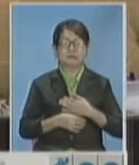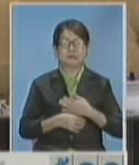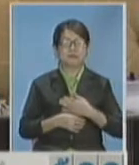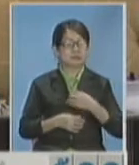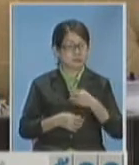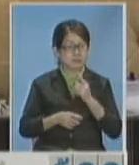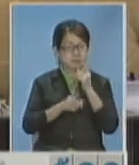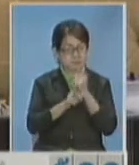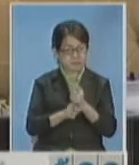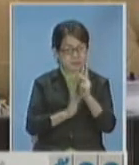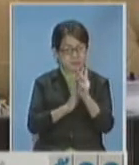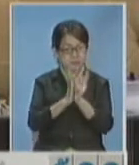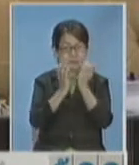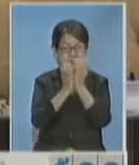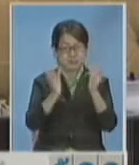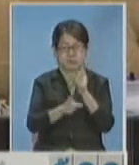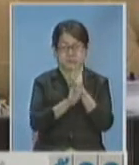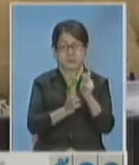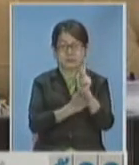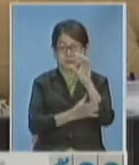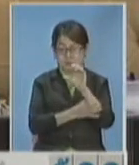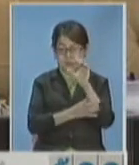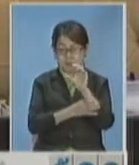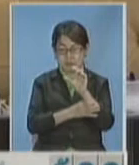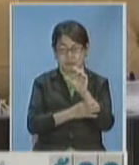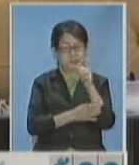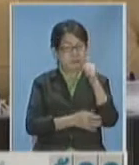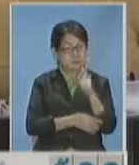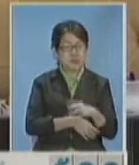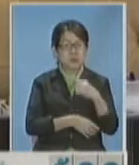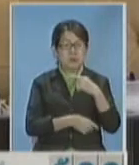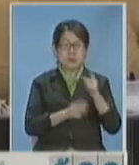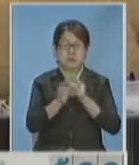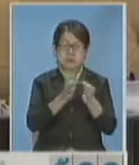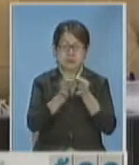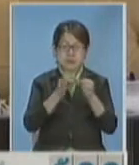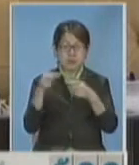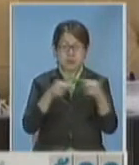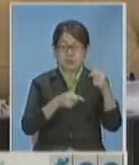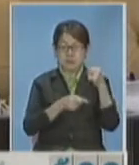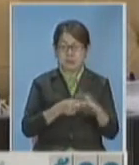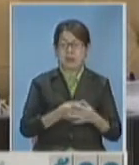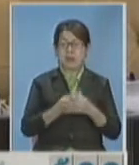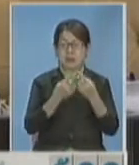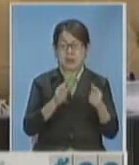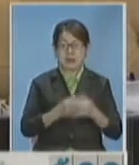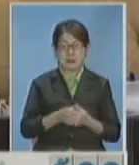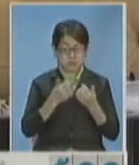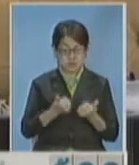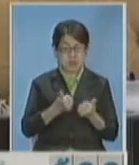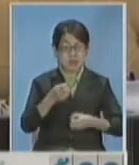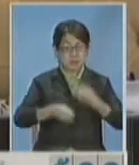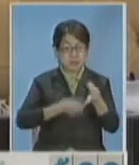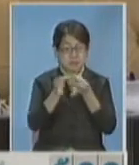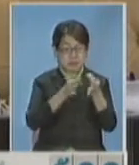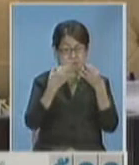องยึดรัฐธรรมนูญและข้อบังคับก็จะไม่อนุญาตให้ท่านได้อภิปรายแต่กรณีนี้ท่านได้อภิปรายได้ท